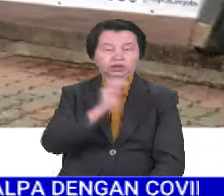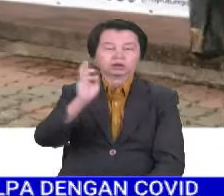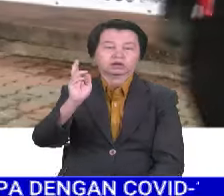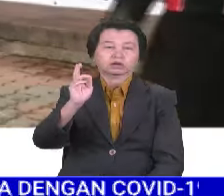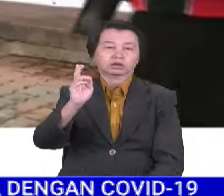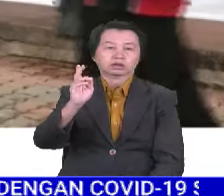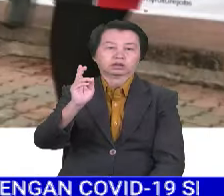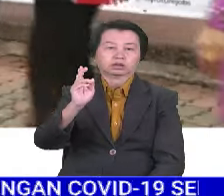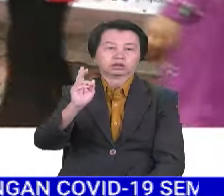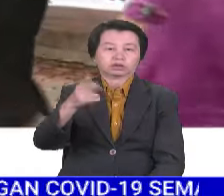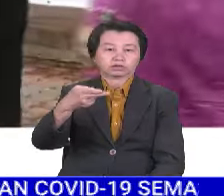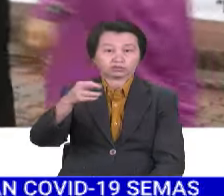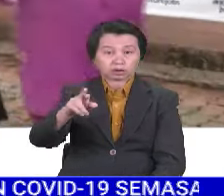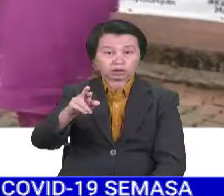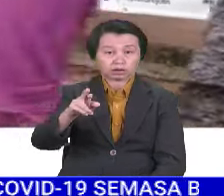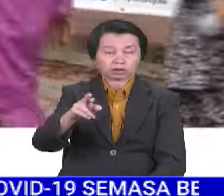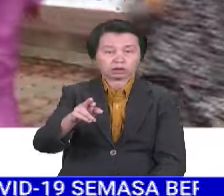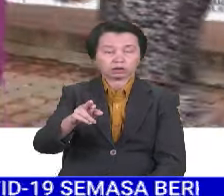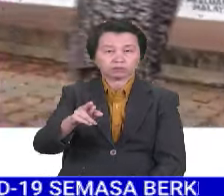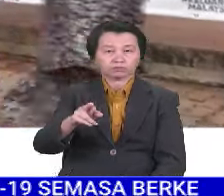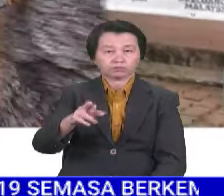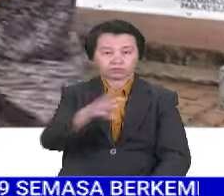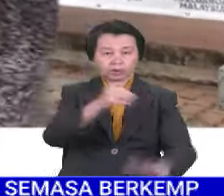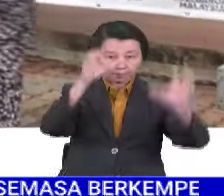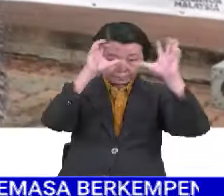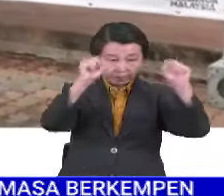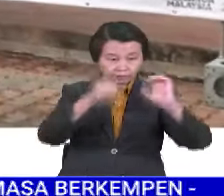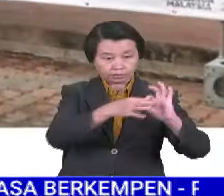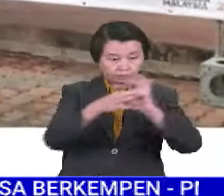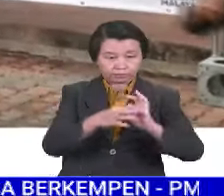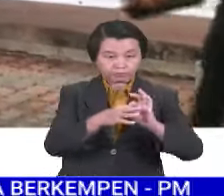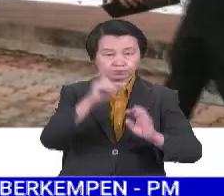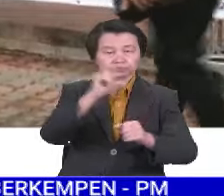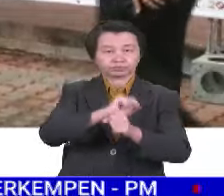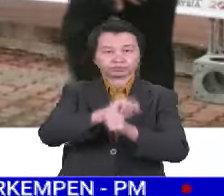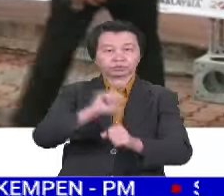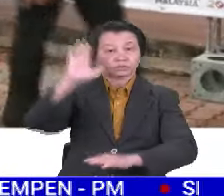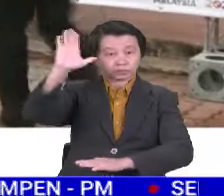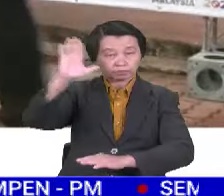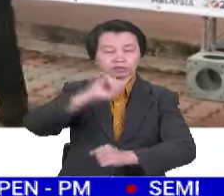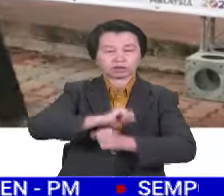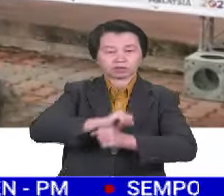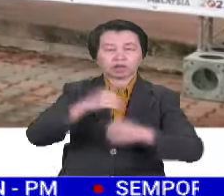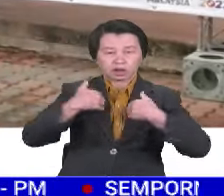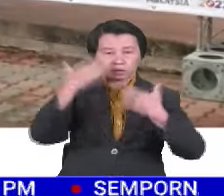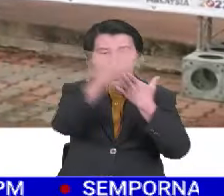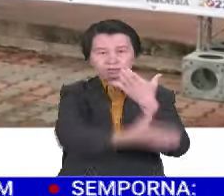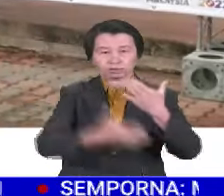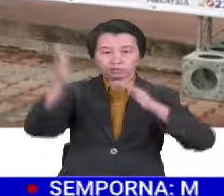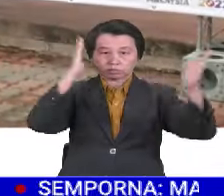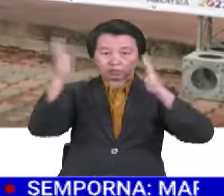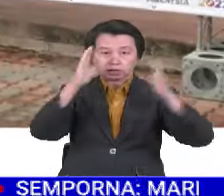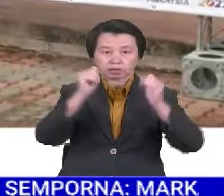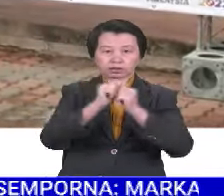pihak majikan di negara ini, satu program yang diberi nama Jamin Kerja telah diadakan di seluruh negara.